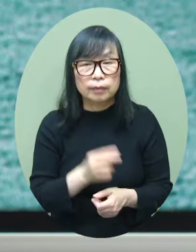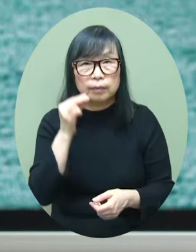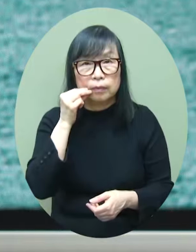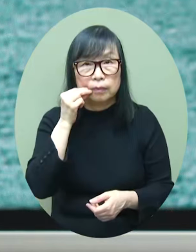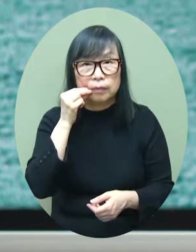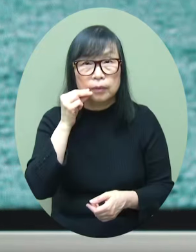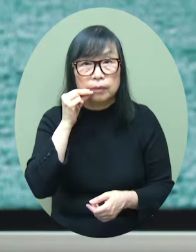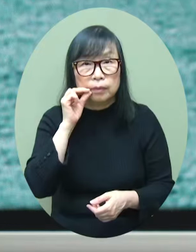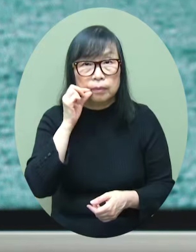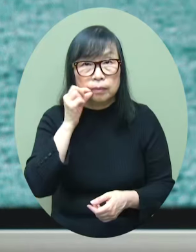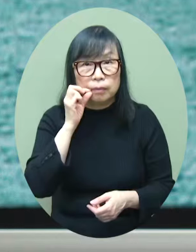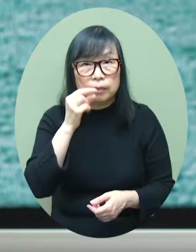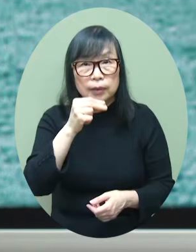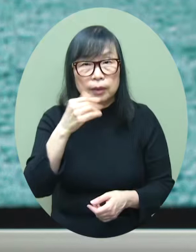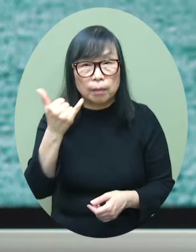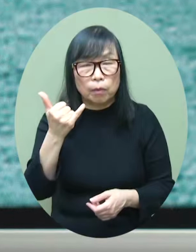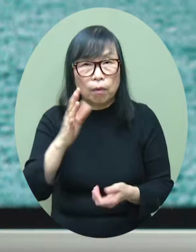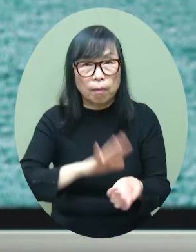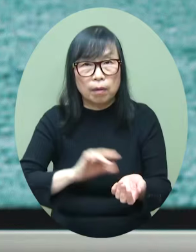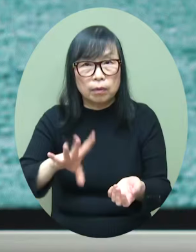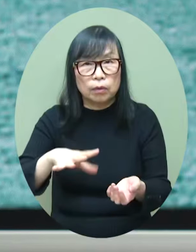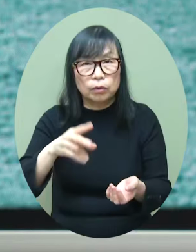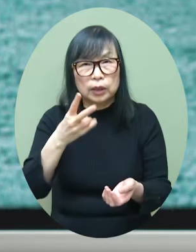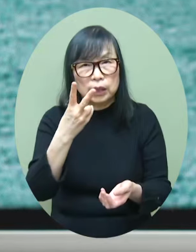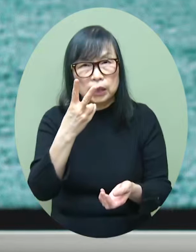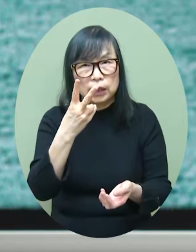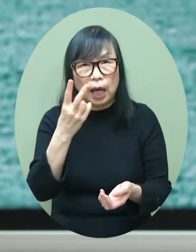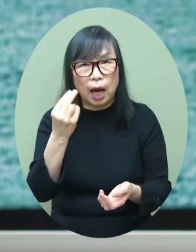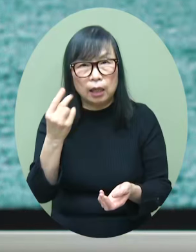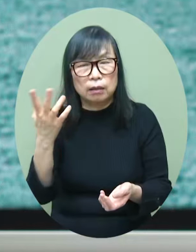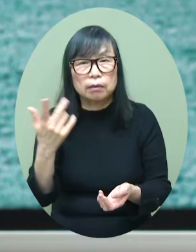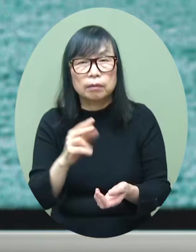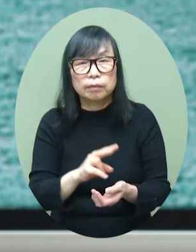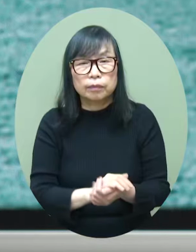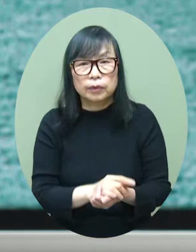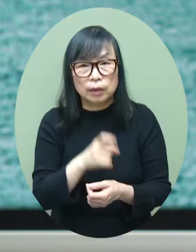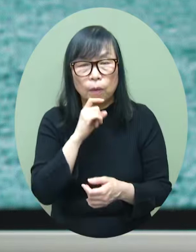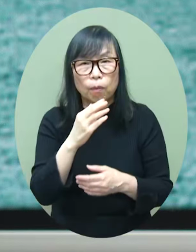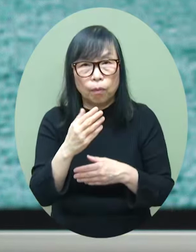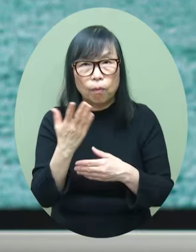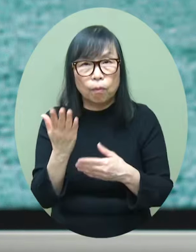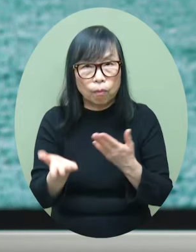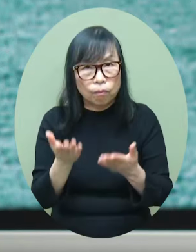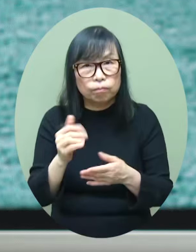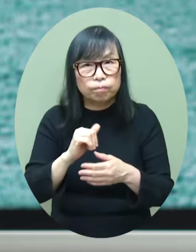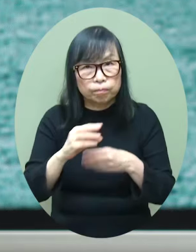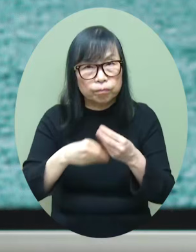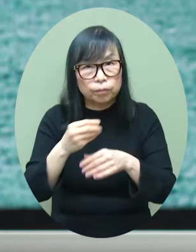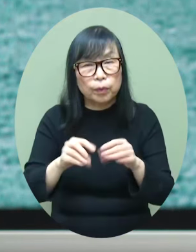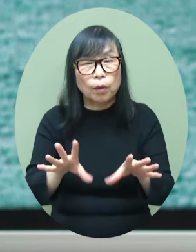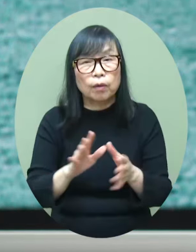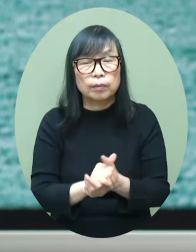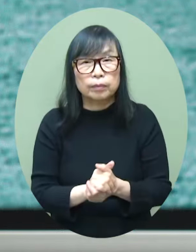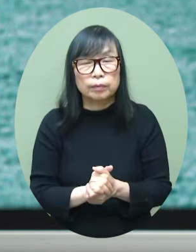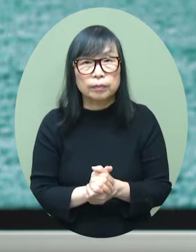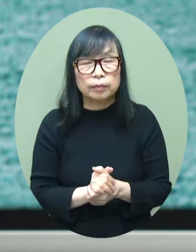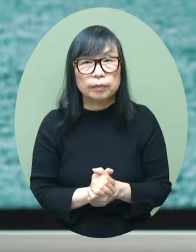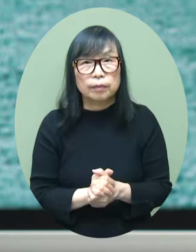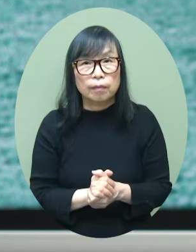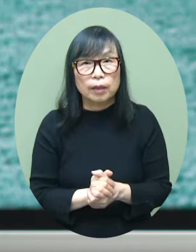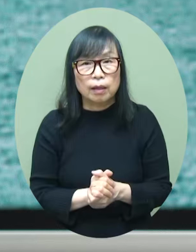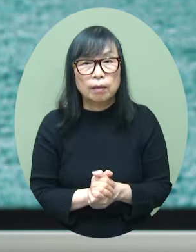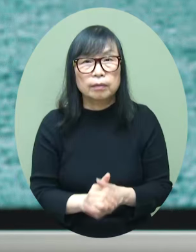76歲女士嘅 CT 值好似 CT 20幾嘅嚇，咁都可能會有一啲傳播力。 下一位